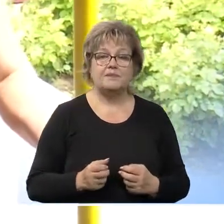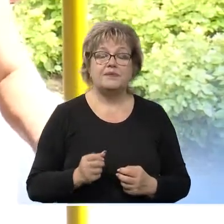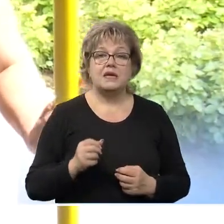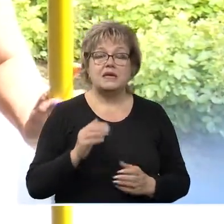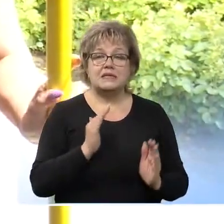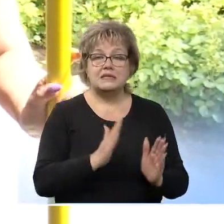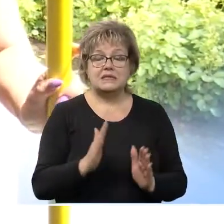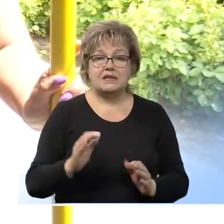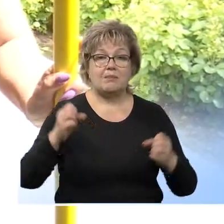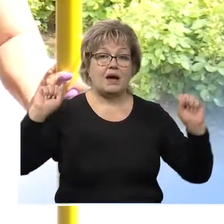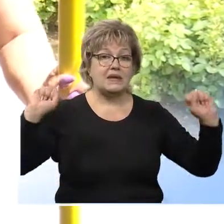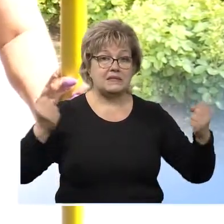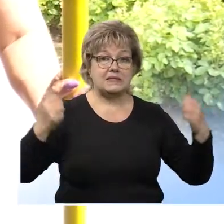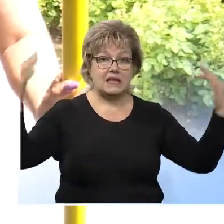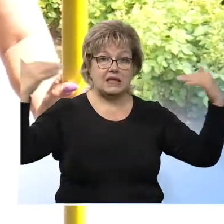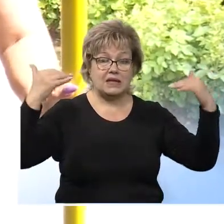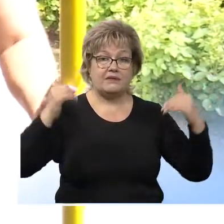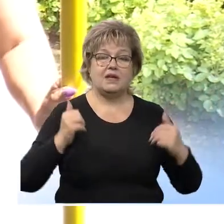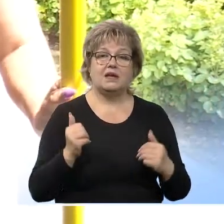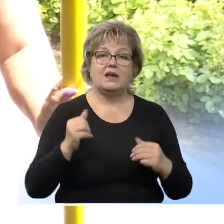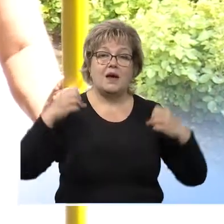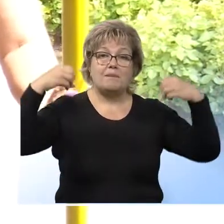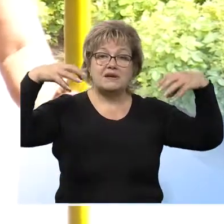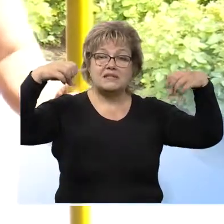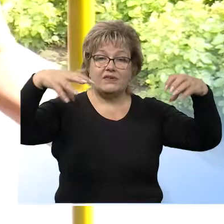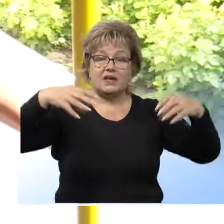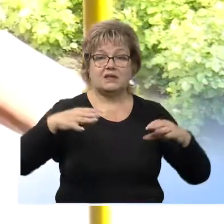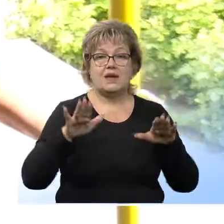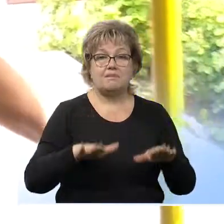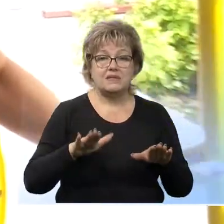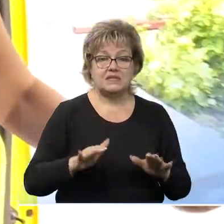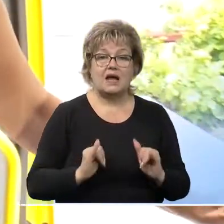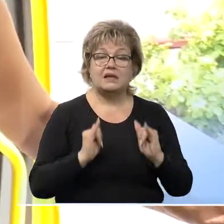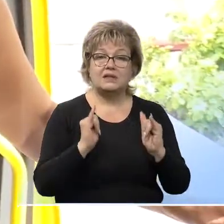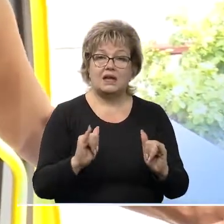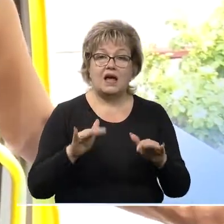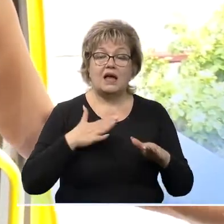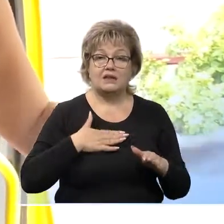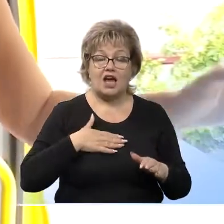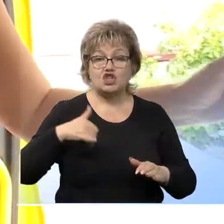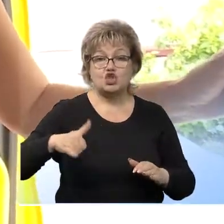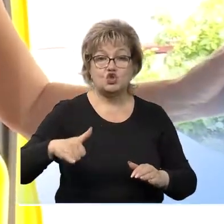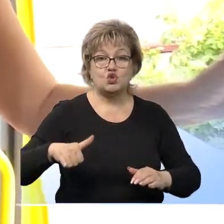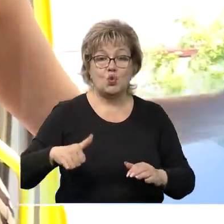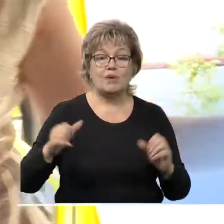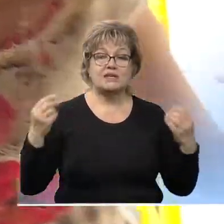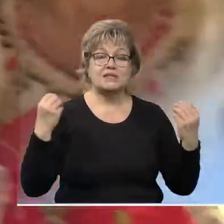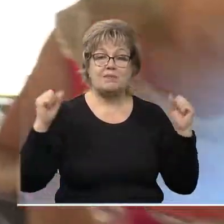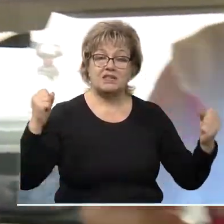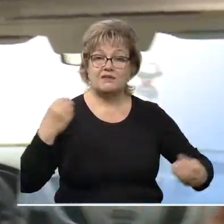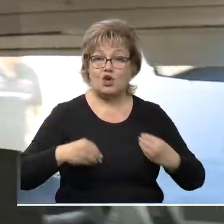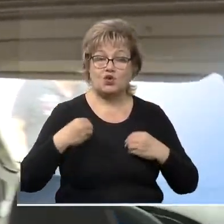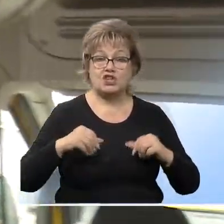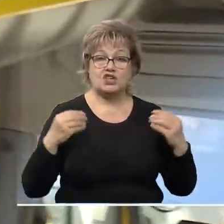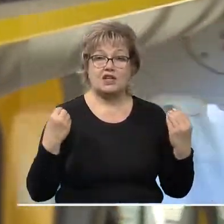безопасности, система кондиционирования, подсветка, места для наших сумок со